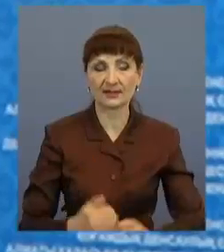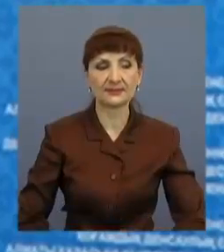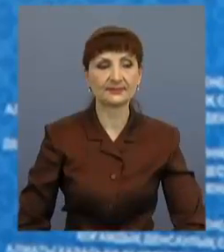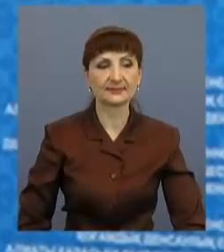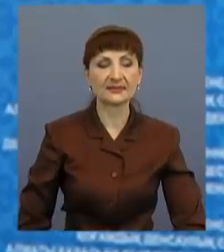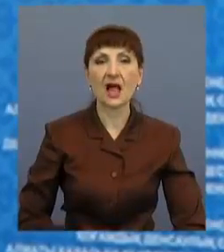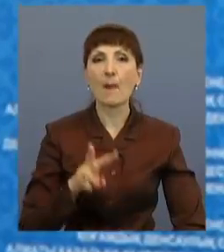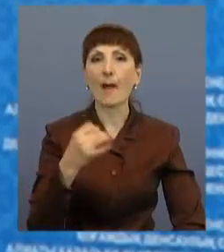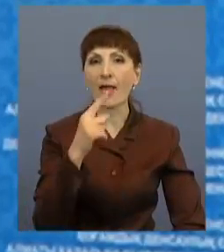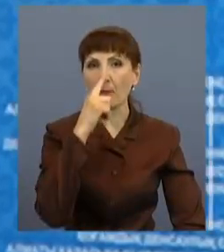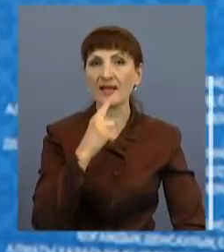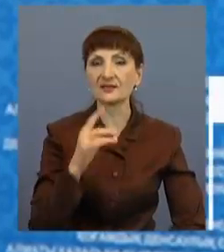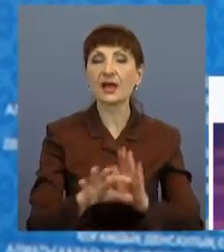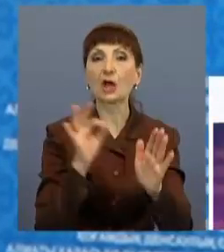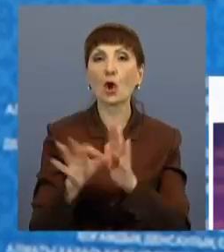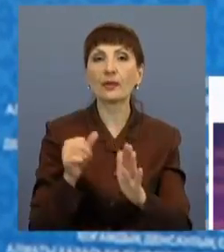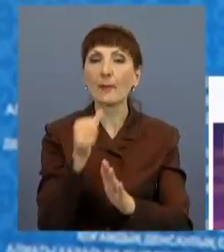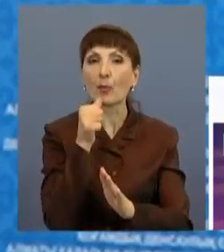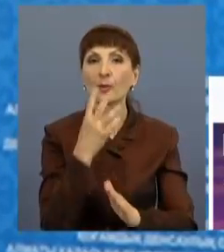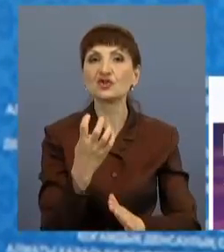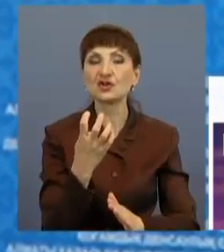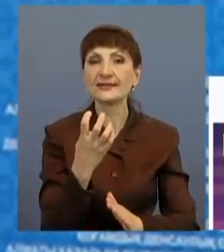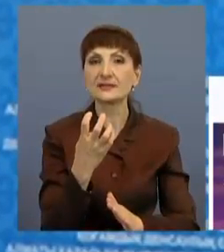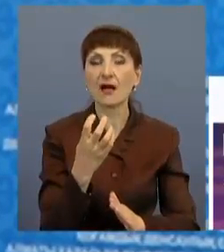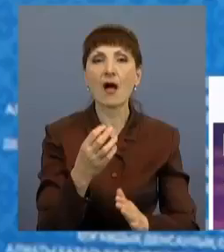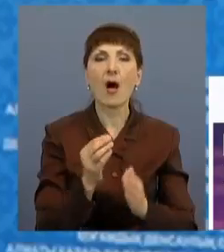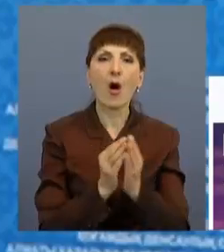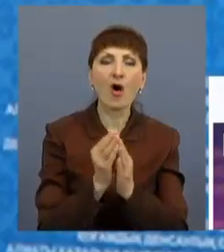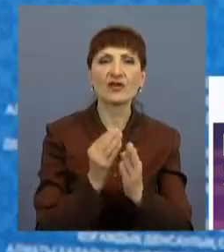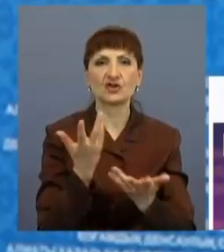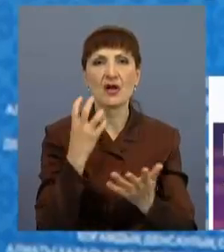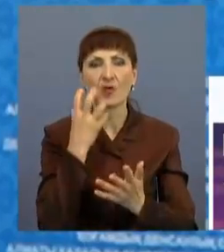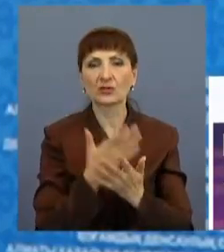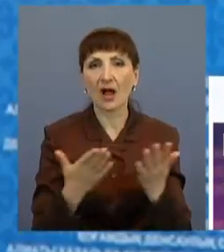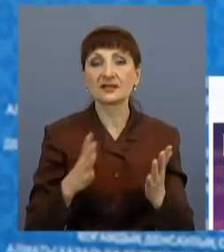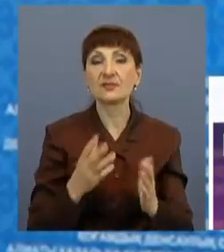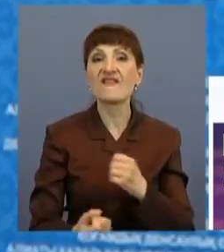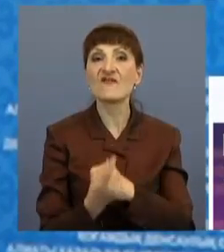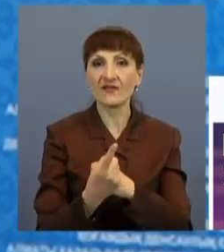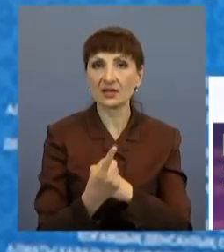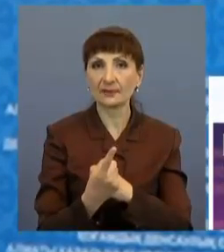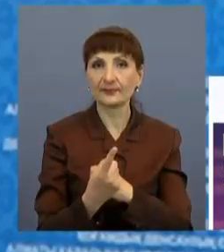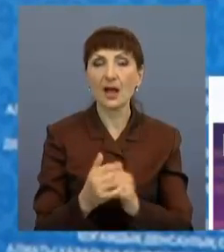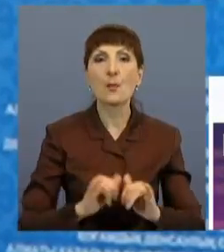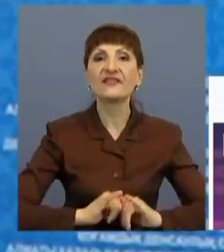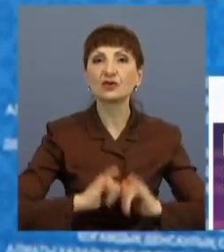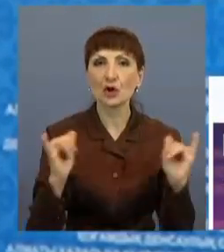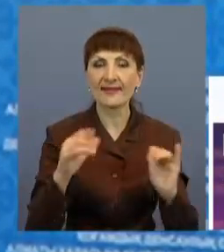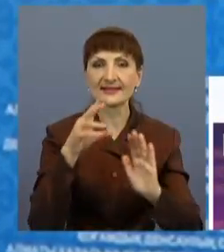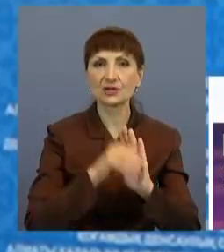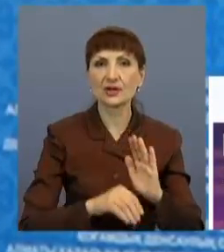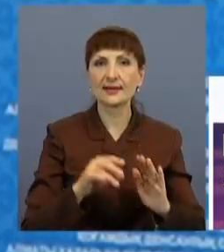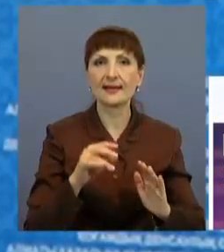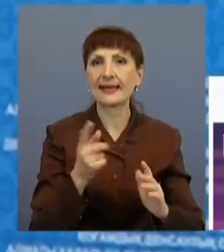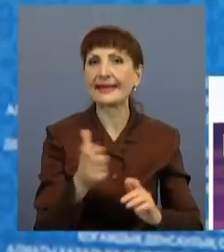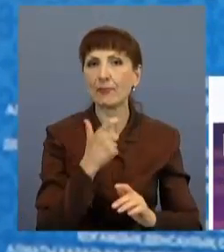За май месяц было отобрано 400 проб ранних овощей и фруктов. При этом было выявлено превышение содержания